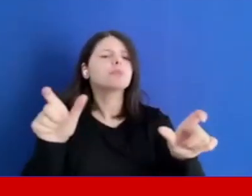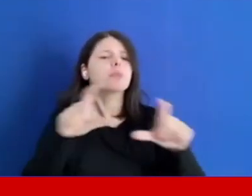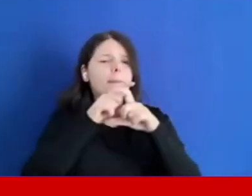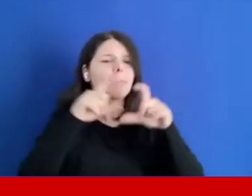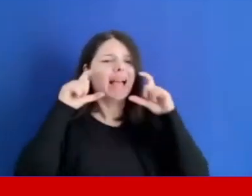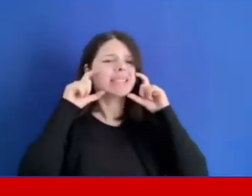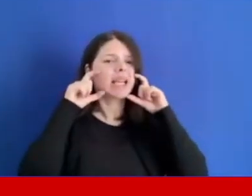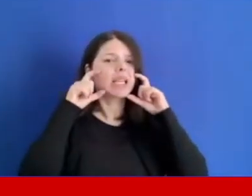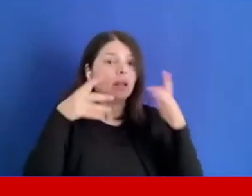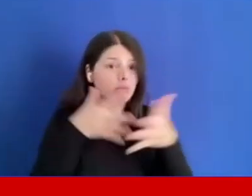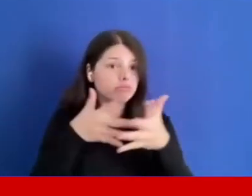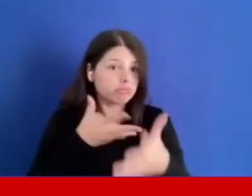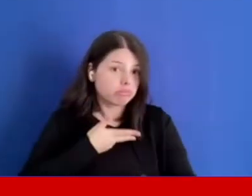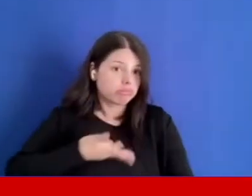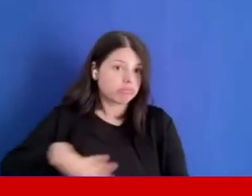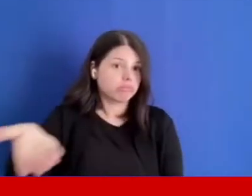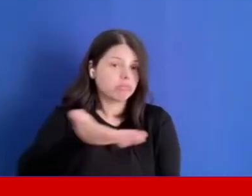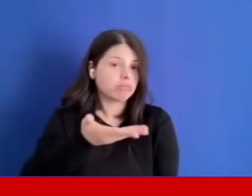mascherine?